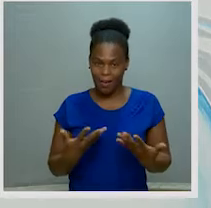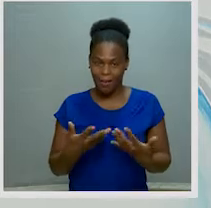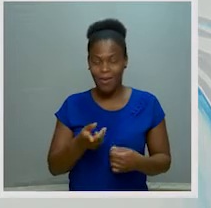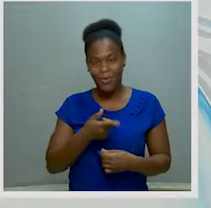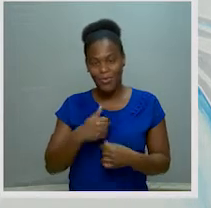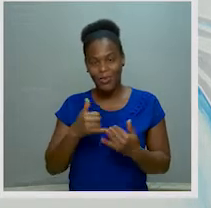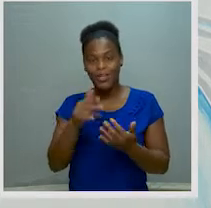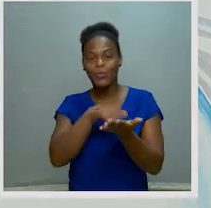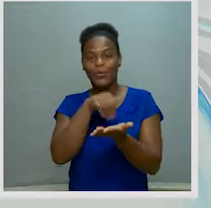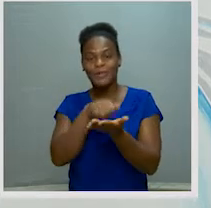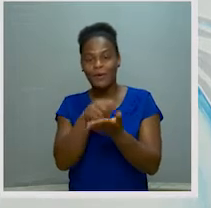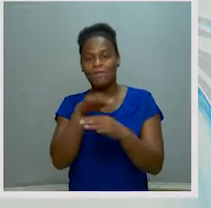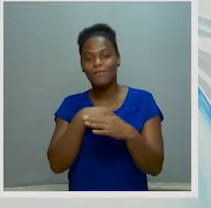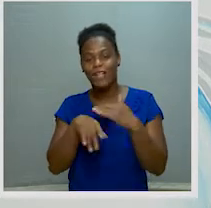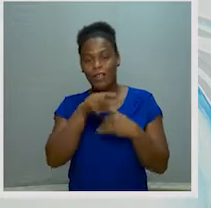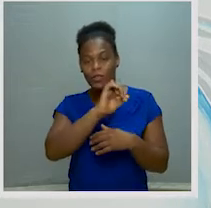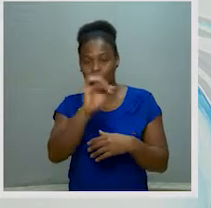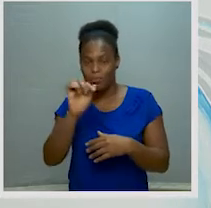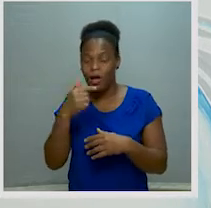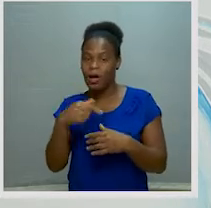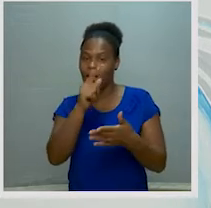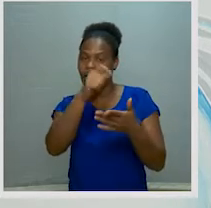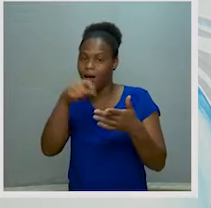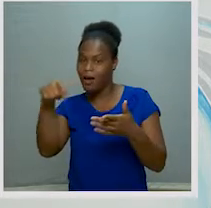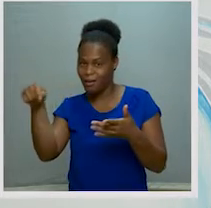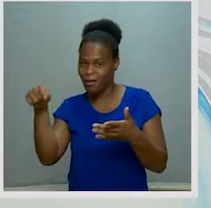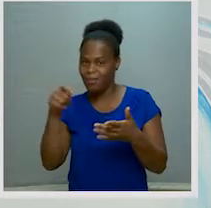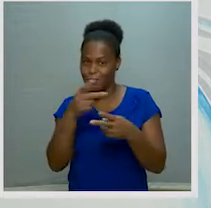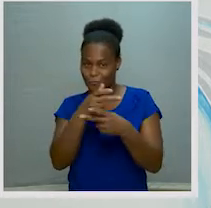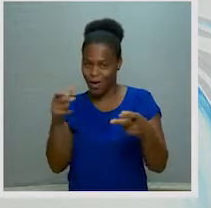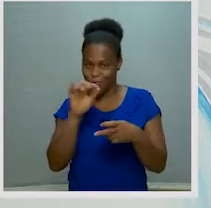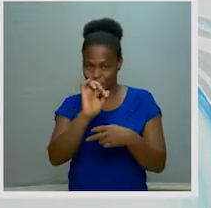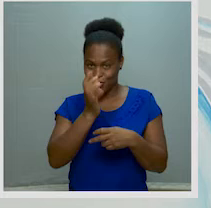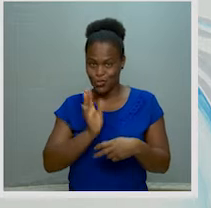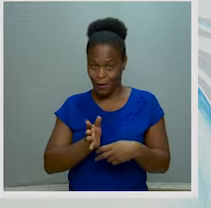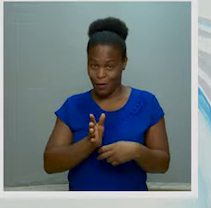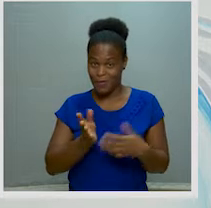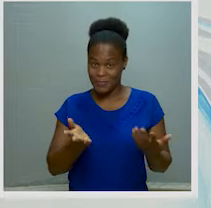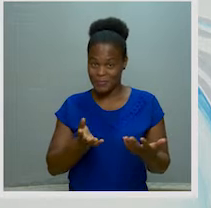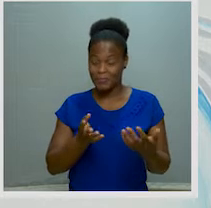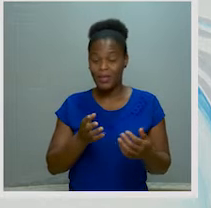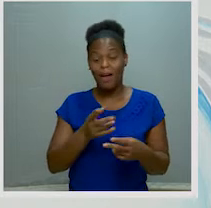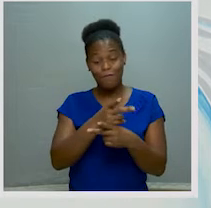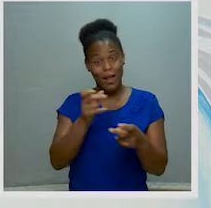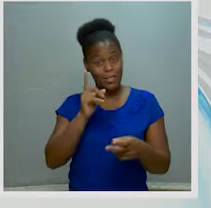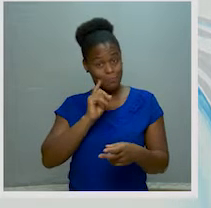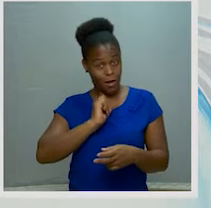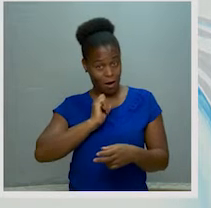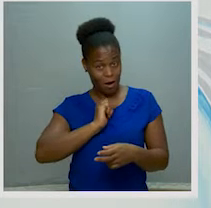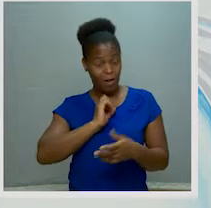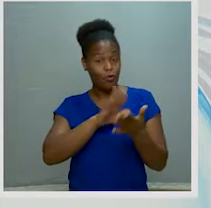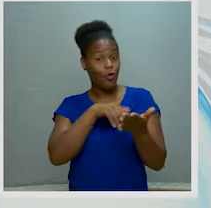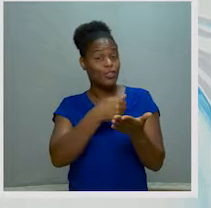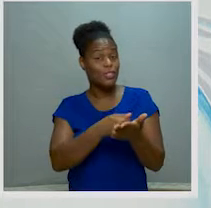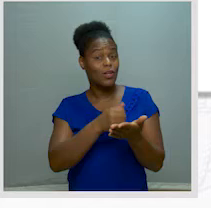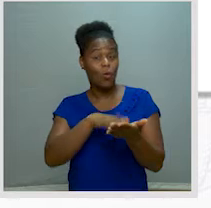Maintenant, on passe à la correction. Vous avez complété vos phrases. Donc, ma phrase, je vous propose